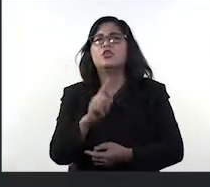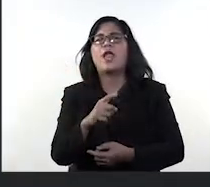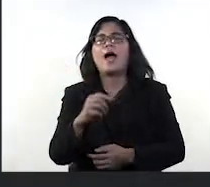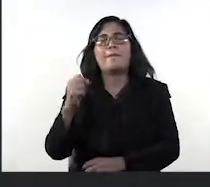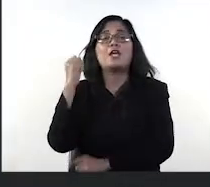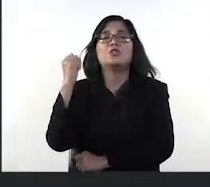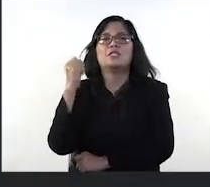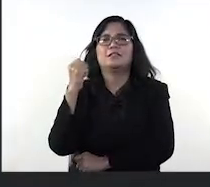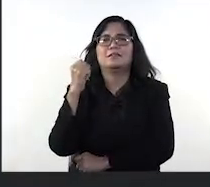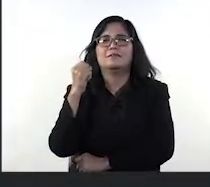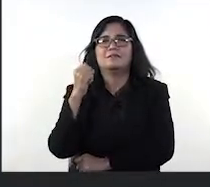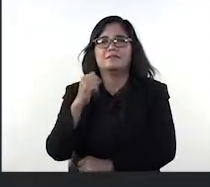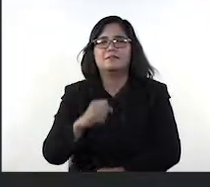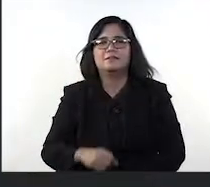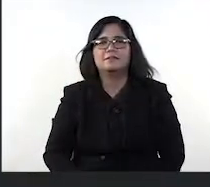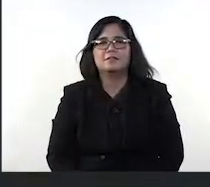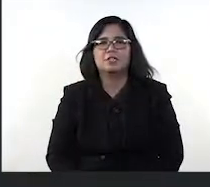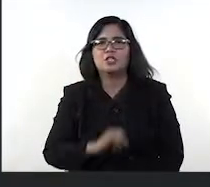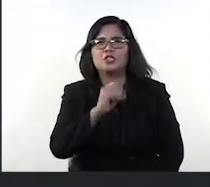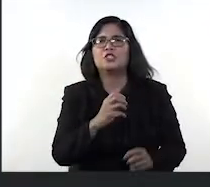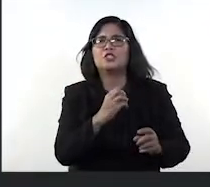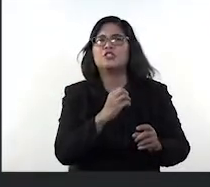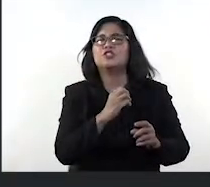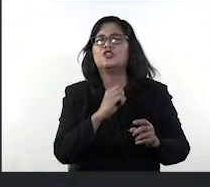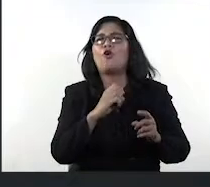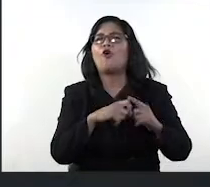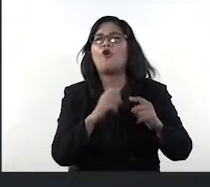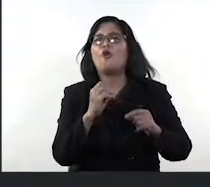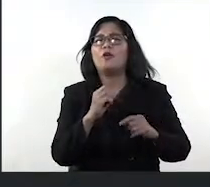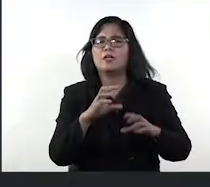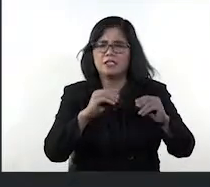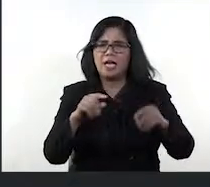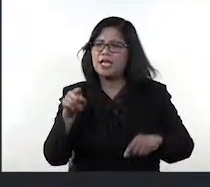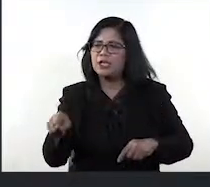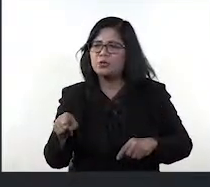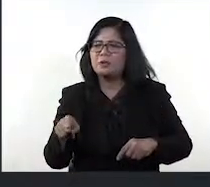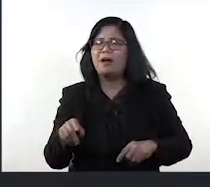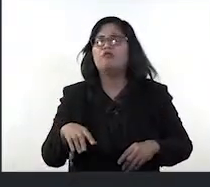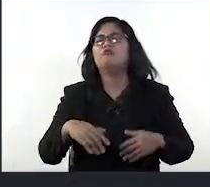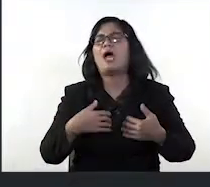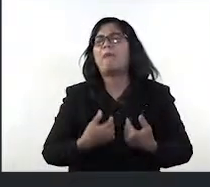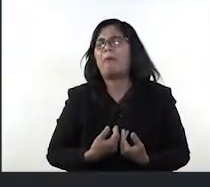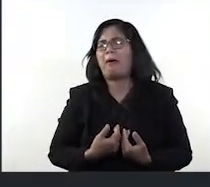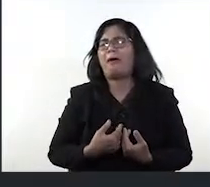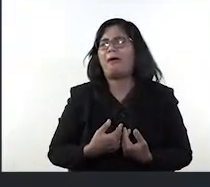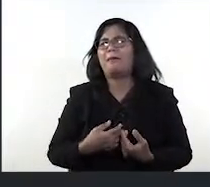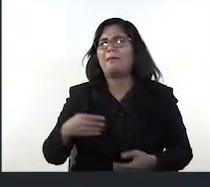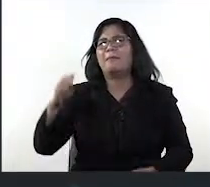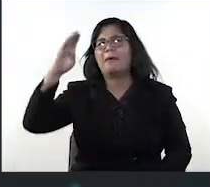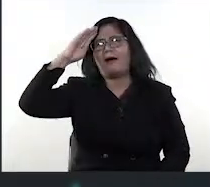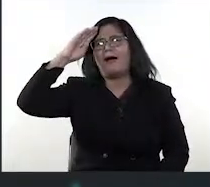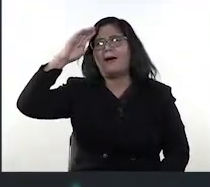yo yo kerja nih Waduh lagi capek Pak besok aja deh hahaha